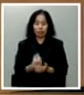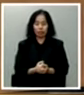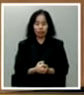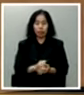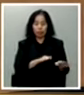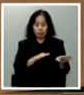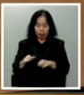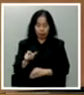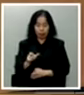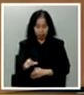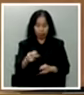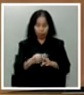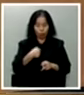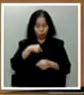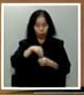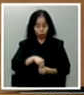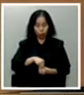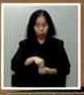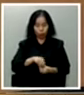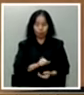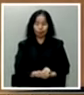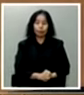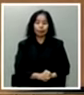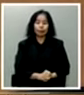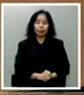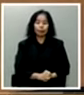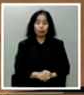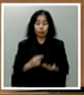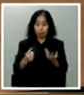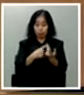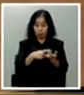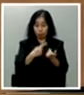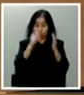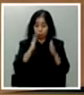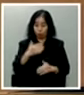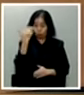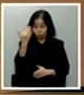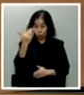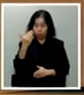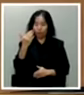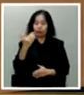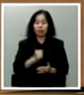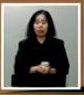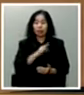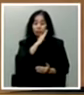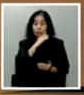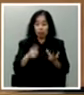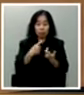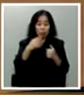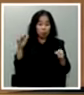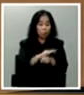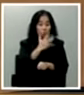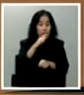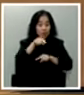นครับอันนี้จะเป็นการตรวจองค์ประชุมนะครับ ถ้าไม่ครบข้อดำเนินการต่อไม่